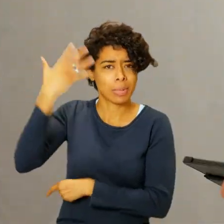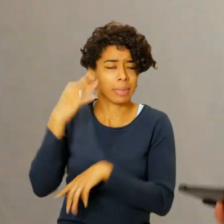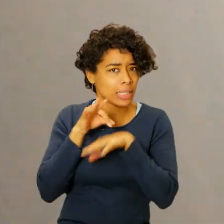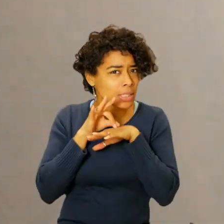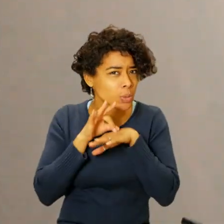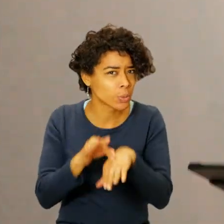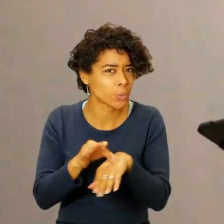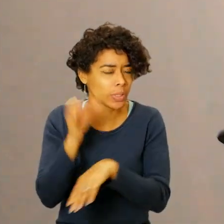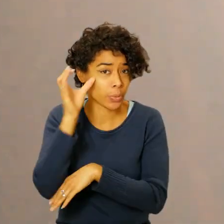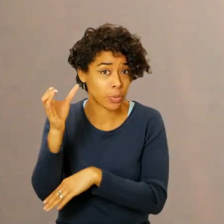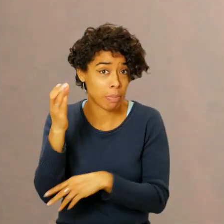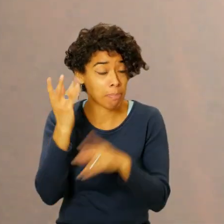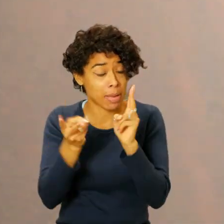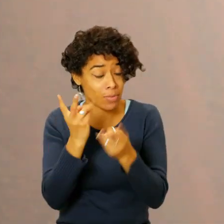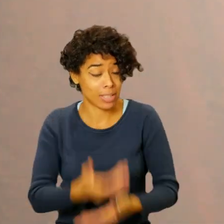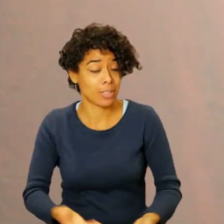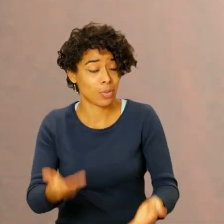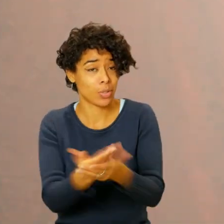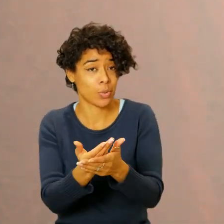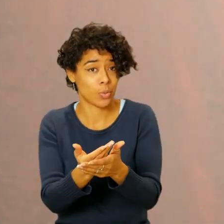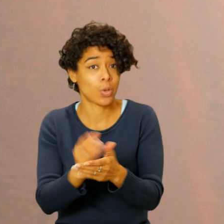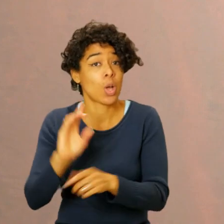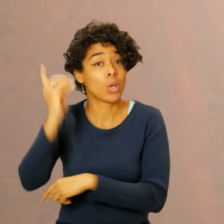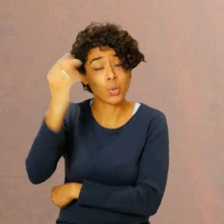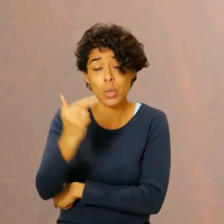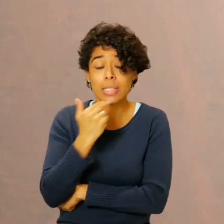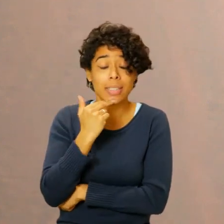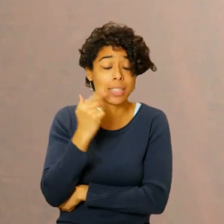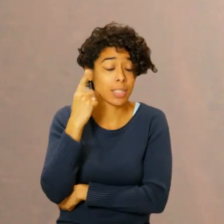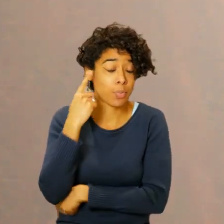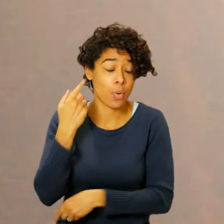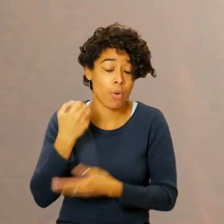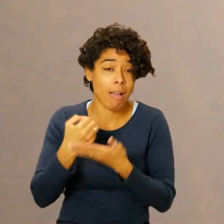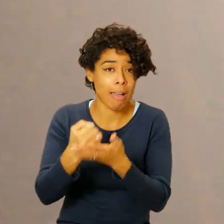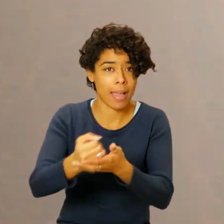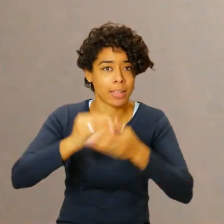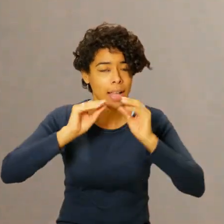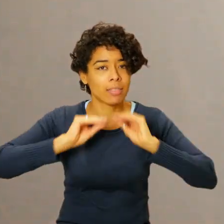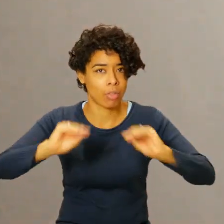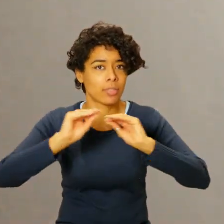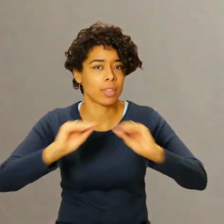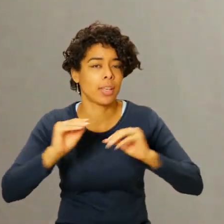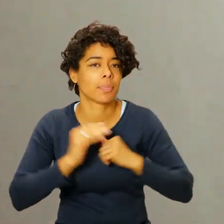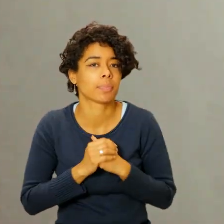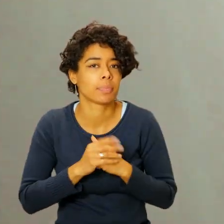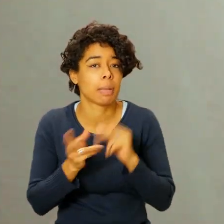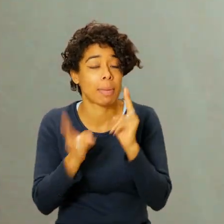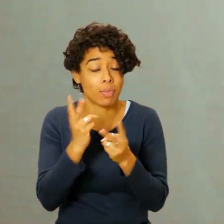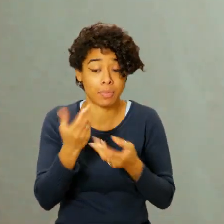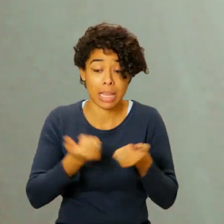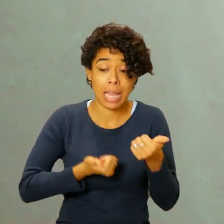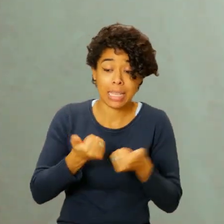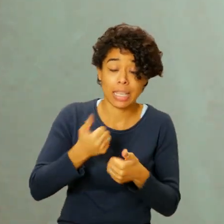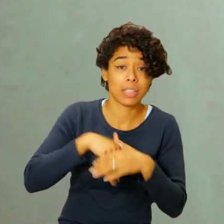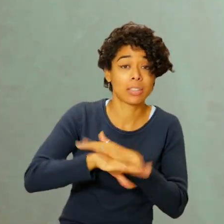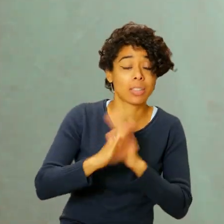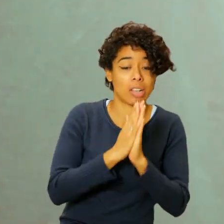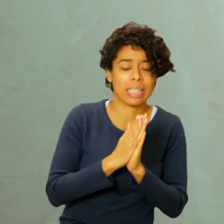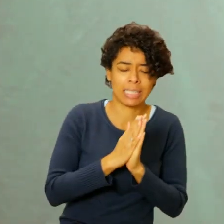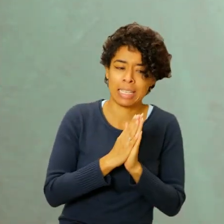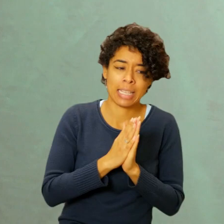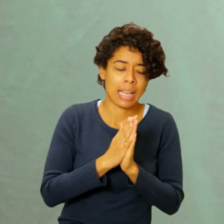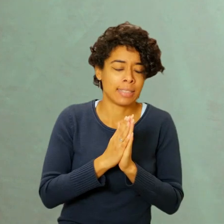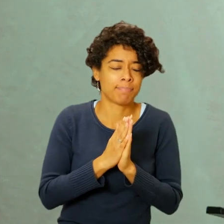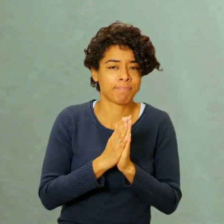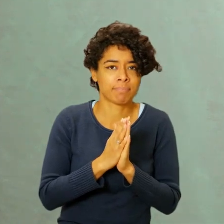peut utiliser ce genre de situation pour t'amener là où lui, il veut. Peut-être que tu es en train de quitter un service de l'Église et ça te